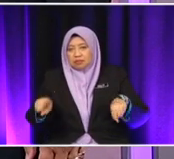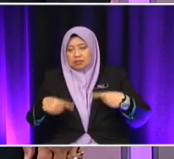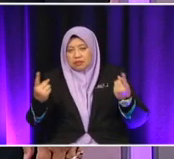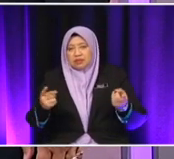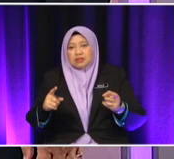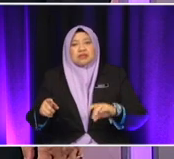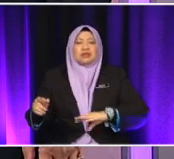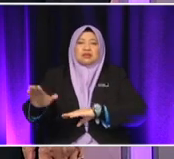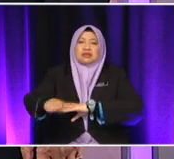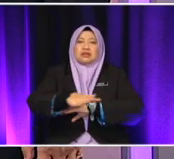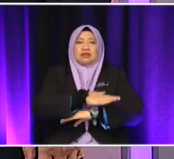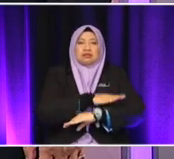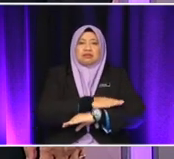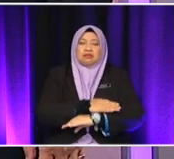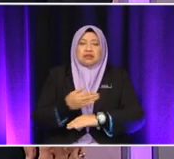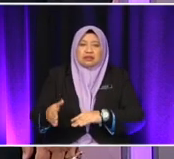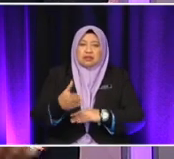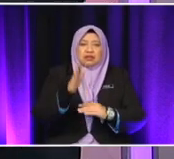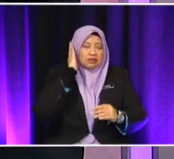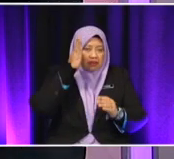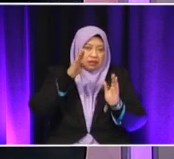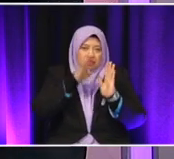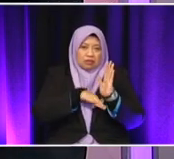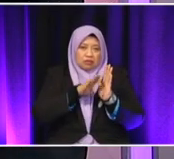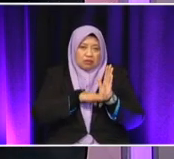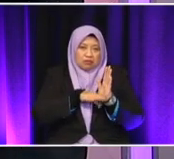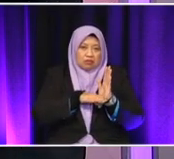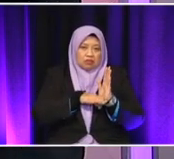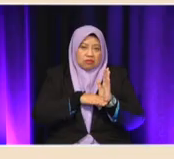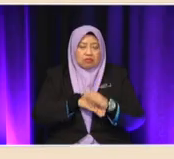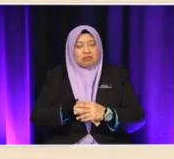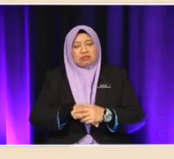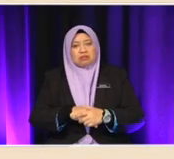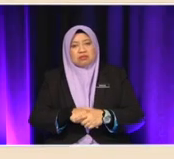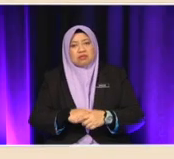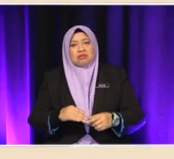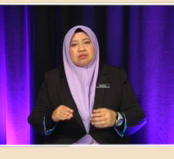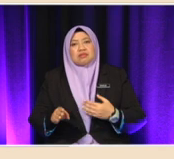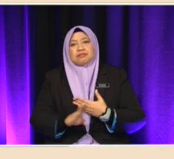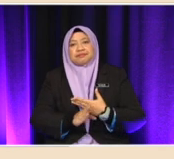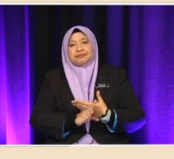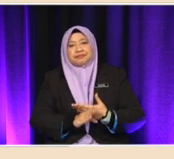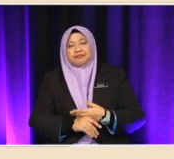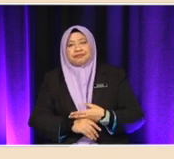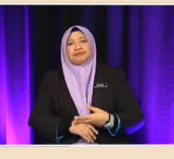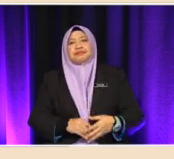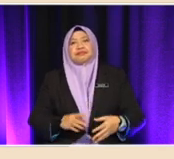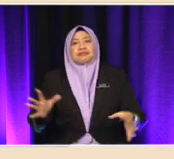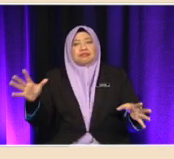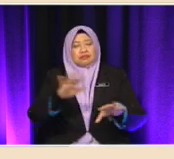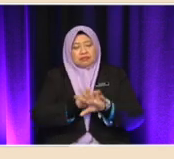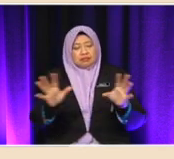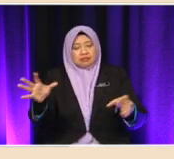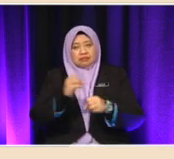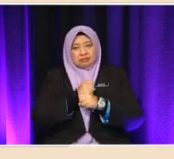ataupun nelayan menyebabkan nelayan tidak dapat pergi ke laut tidak dapat menangkap ikan Siapa yang